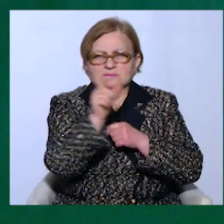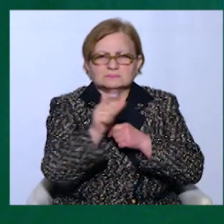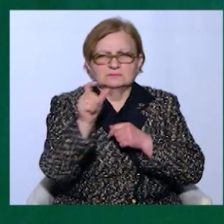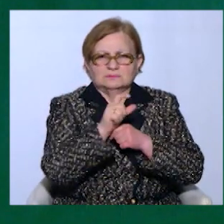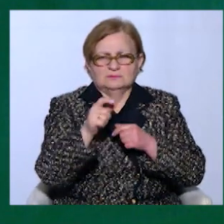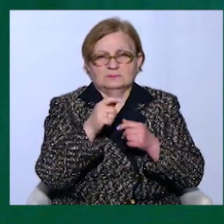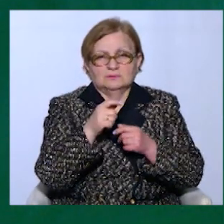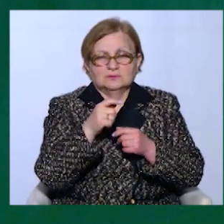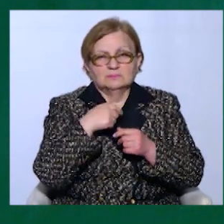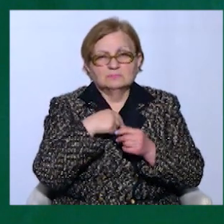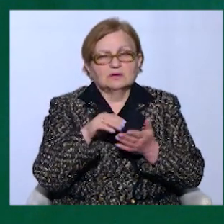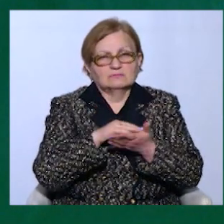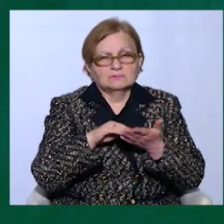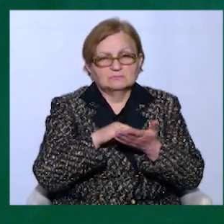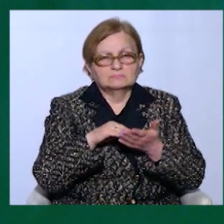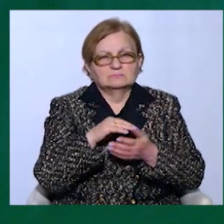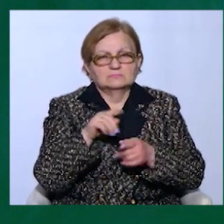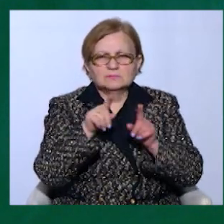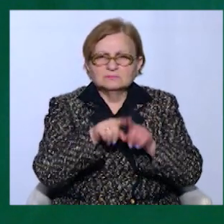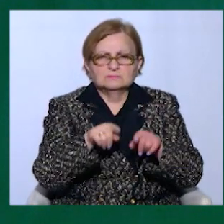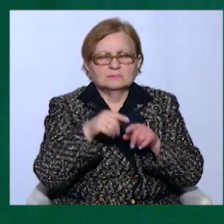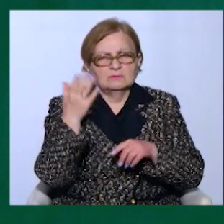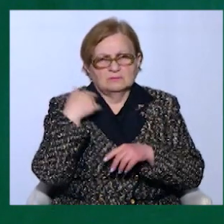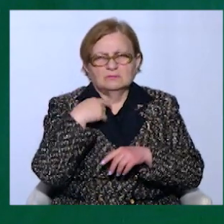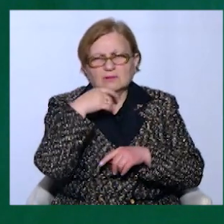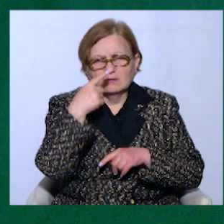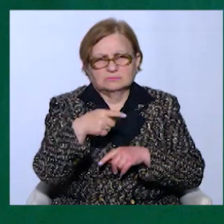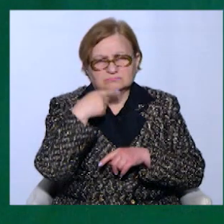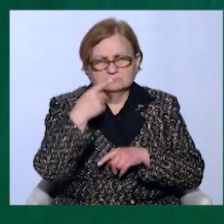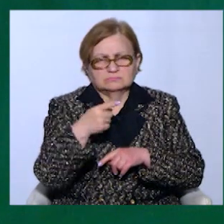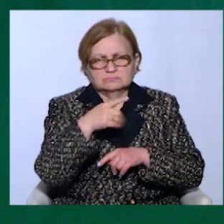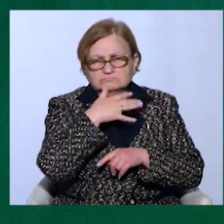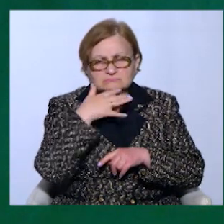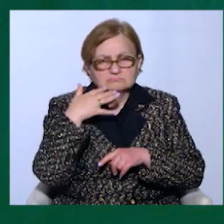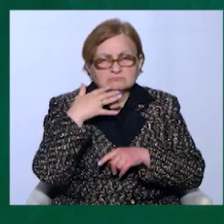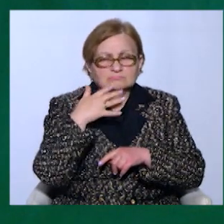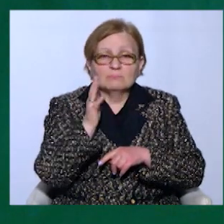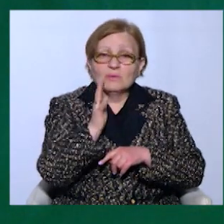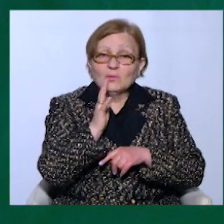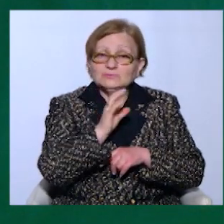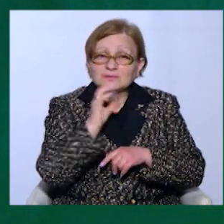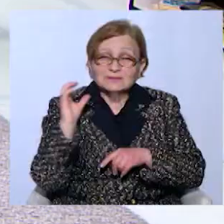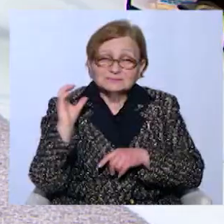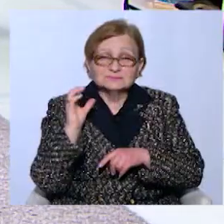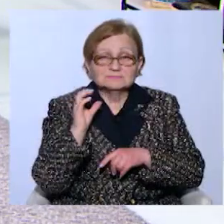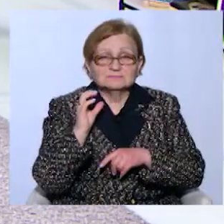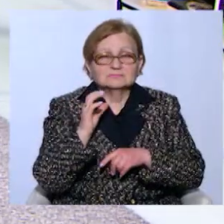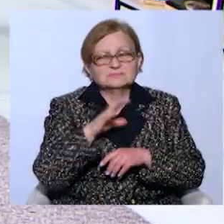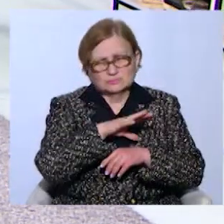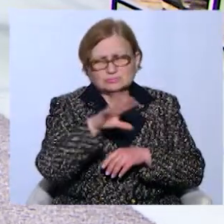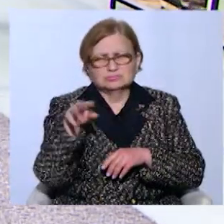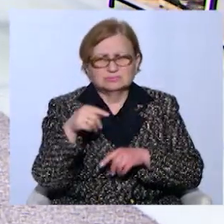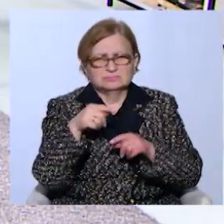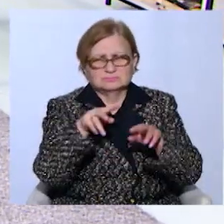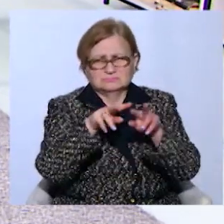არაერთხელ გავიმეორებ ამას, იმიტომ რომ მithkhams კიდევ ბევრჯერ ჩემო ძვირფასო მეხუთე კლასელებო და არა მარტო მეხუთე